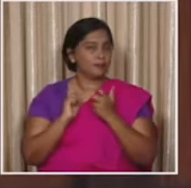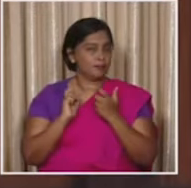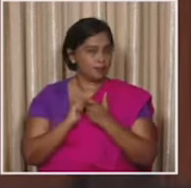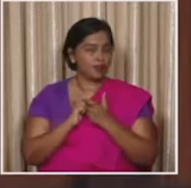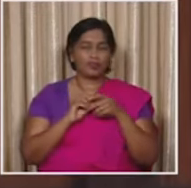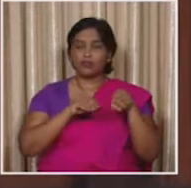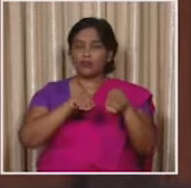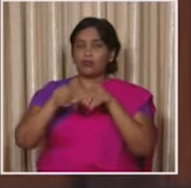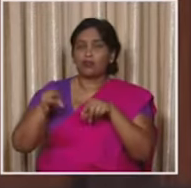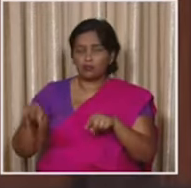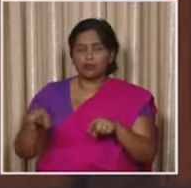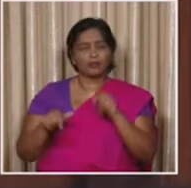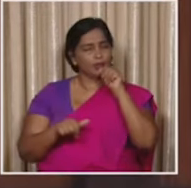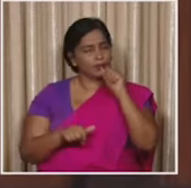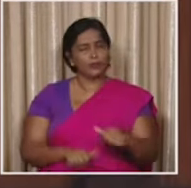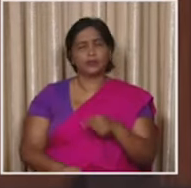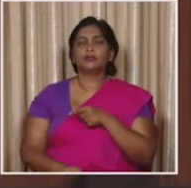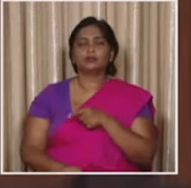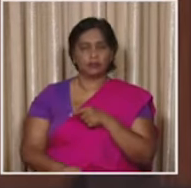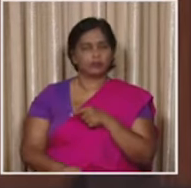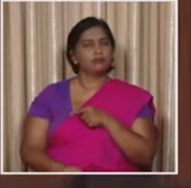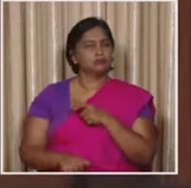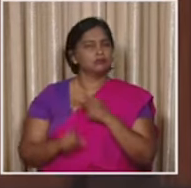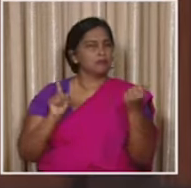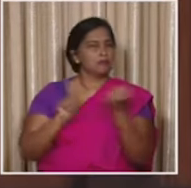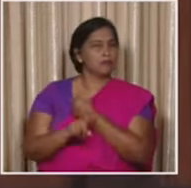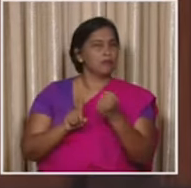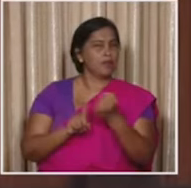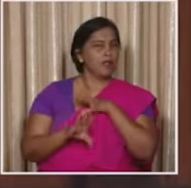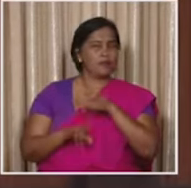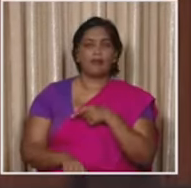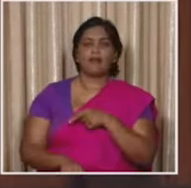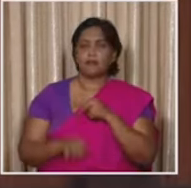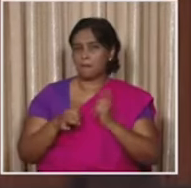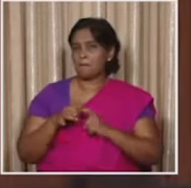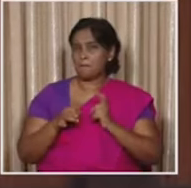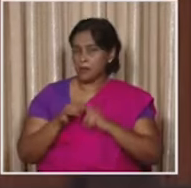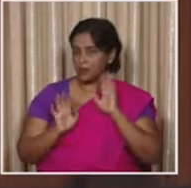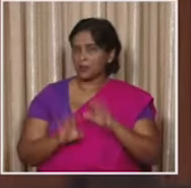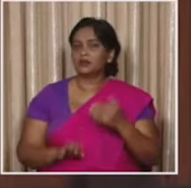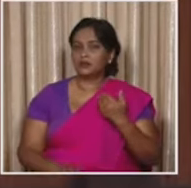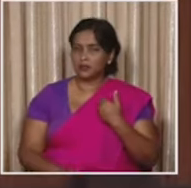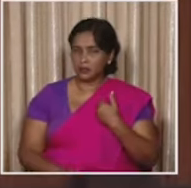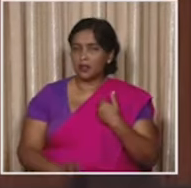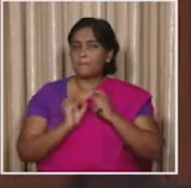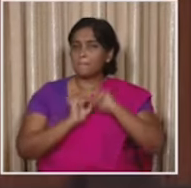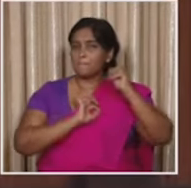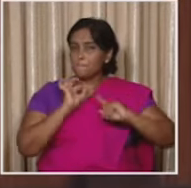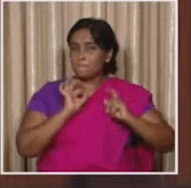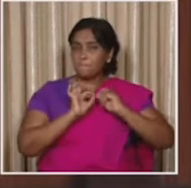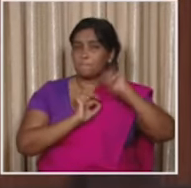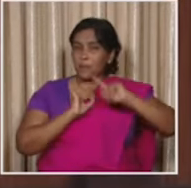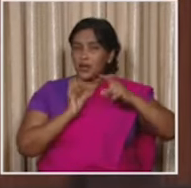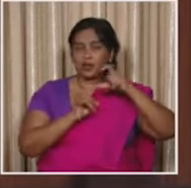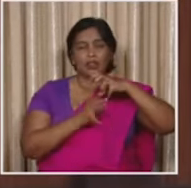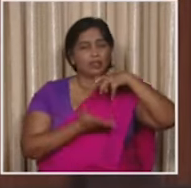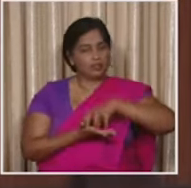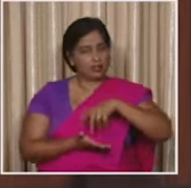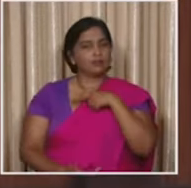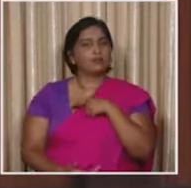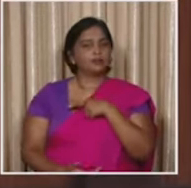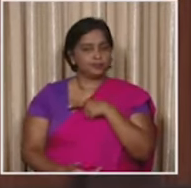பாதிக்கும் ஒரு பிரச்சனை. மட்டக்களப்பிலே குறிப்பாக மண்டூர் வவுனதீவு இந்த பிரதேசங்களிலே போறதீவு பெற்றிலே பல இடங்களிலே